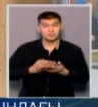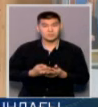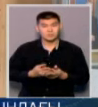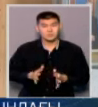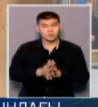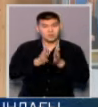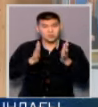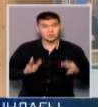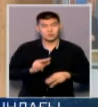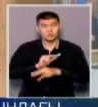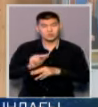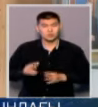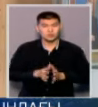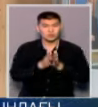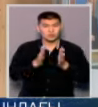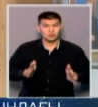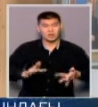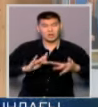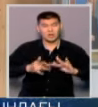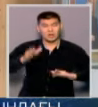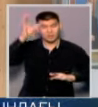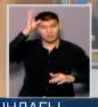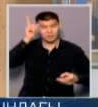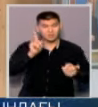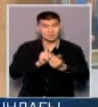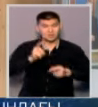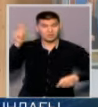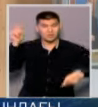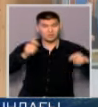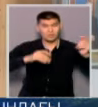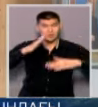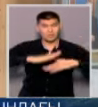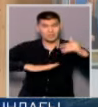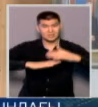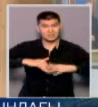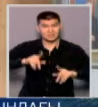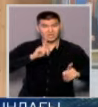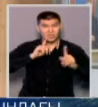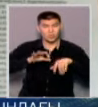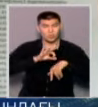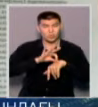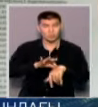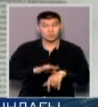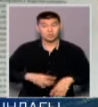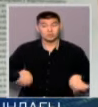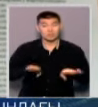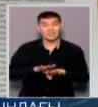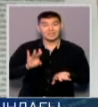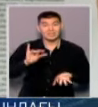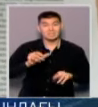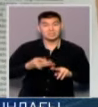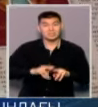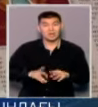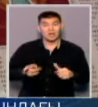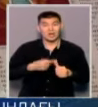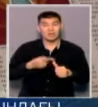ауқымын кеңейтіп отырған үлкен ғалымдардың бас қосуы ғылыми практикалық конференция өтуде. Сонда яқы Исатай Таймалының